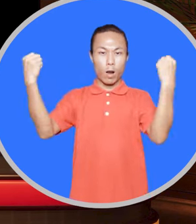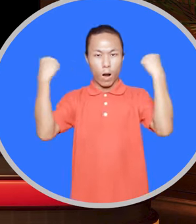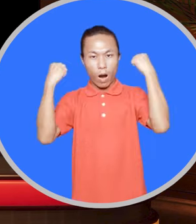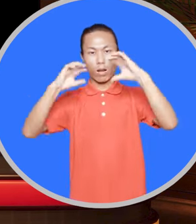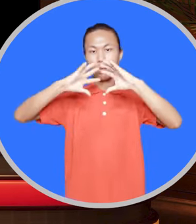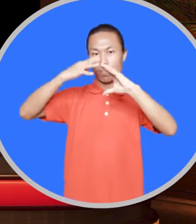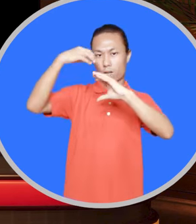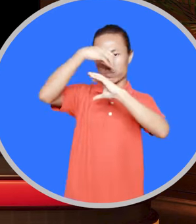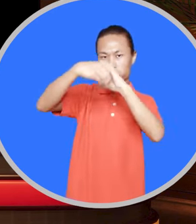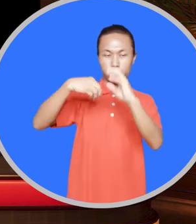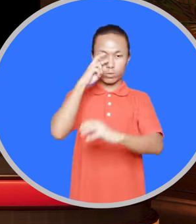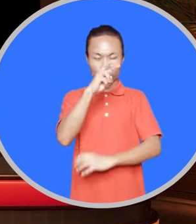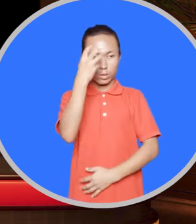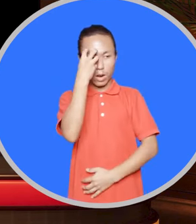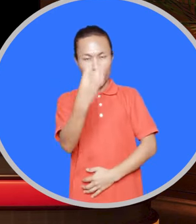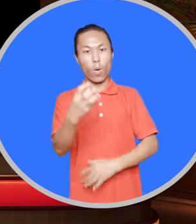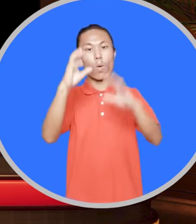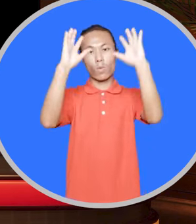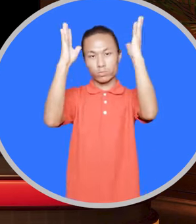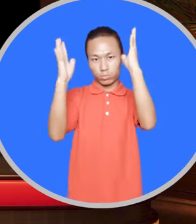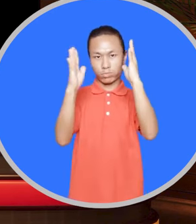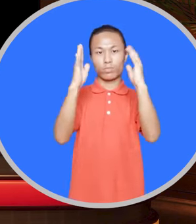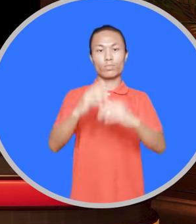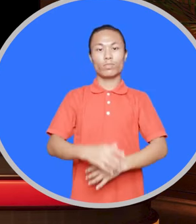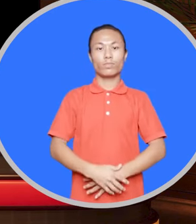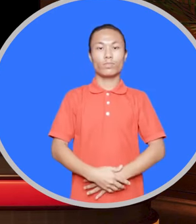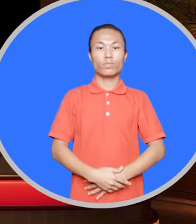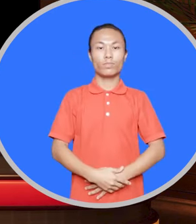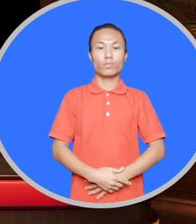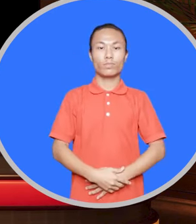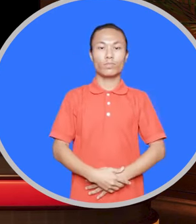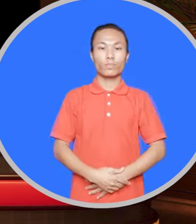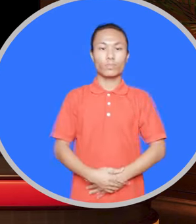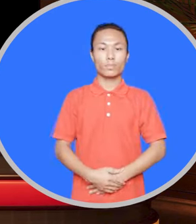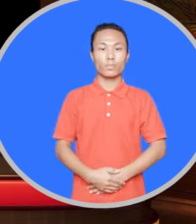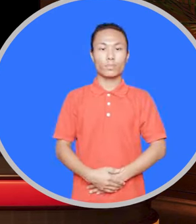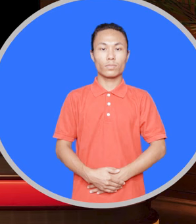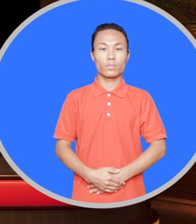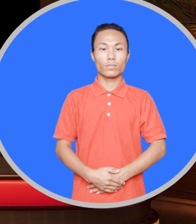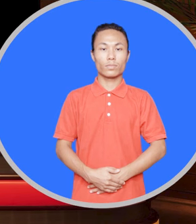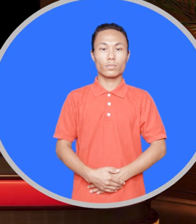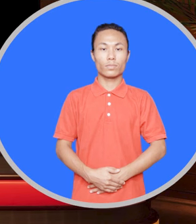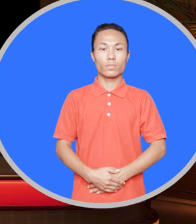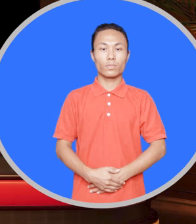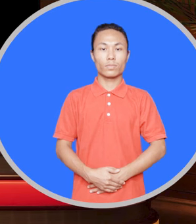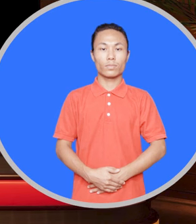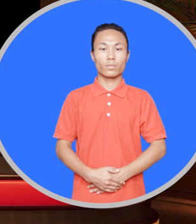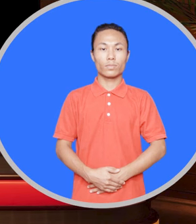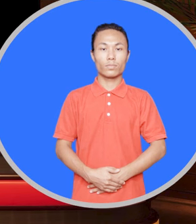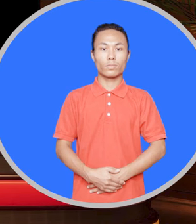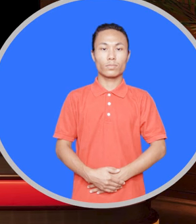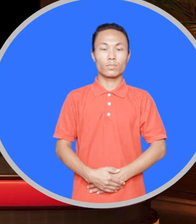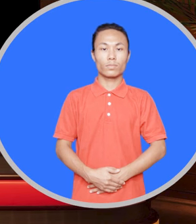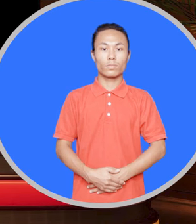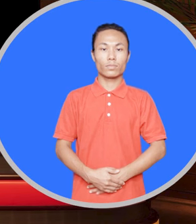ချက်ခိုင်မာမှုကြံ့ကြံ့ခံနိုင်မှုတို့ကိုထင်ထင်ရှားရှားပြသနိုင်ခဲ့ကြပြီးကဘာကြီးကပါမထမတ်ထားတဲ့ကြီးမားသောအော